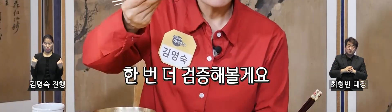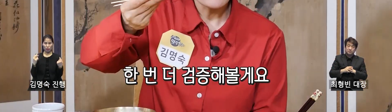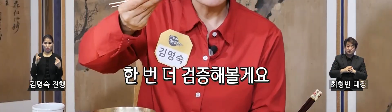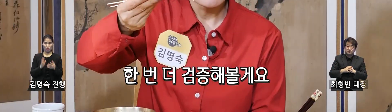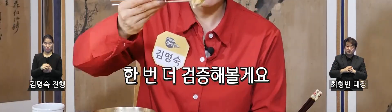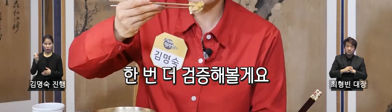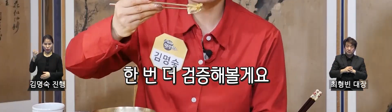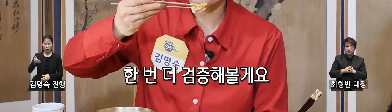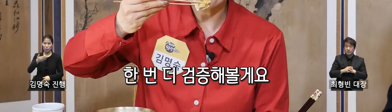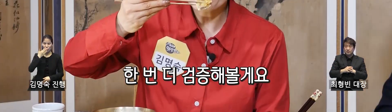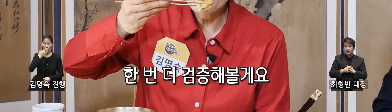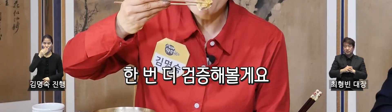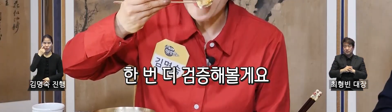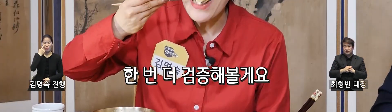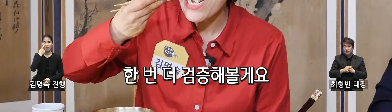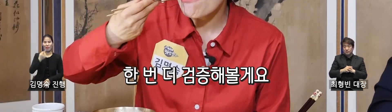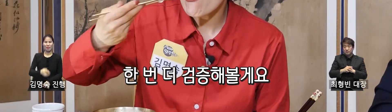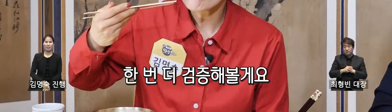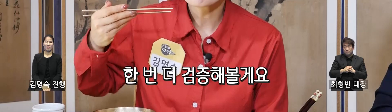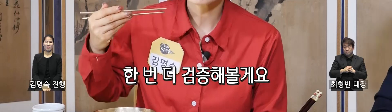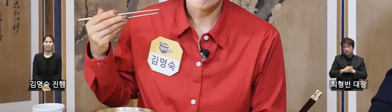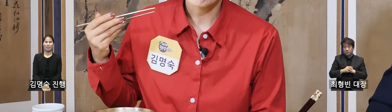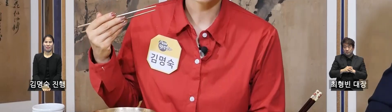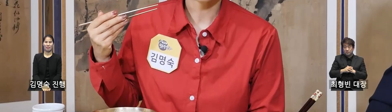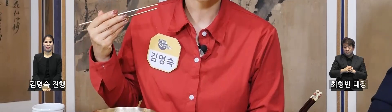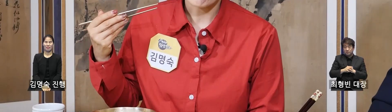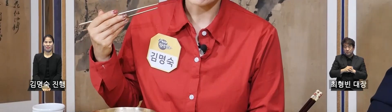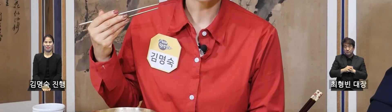다시한번 예